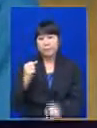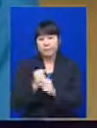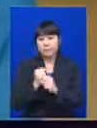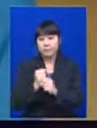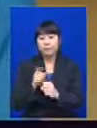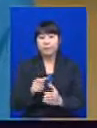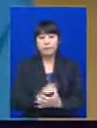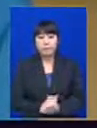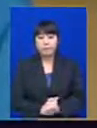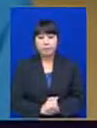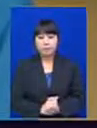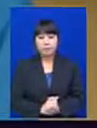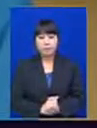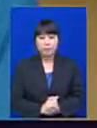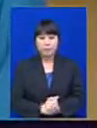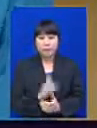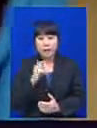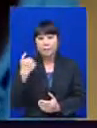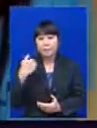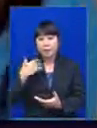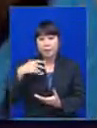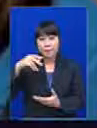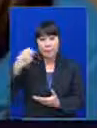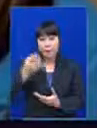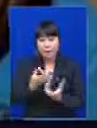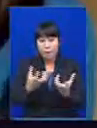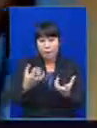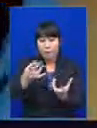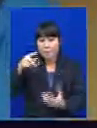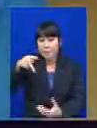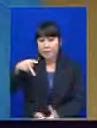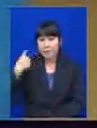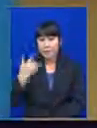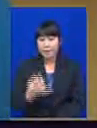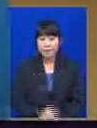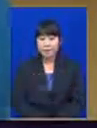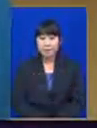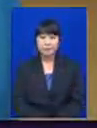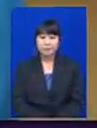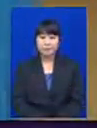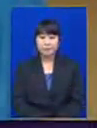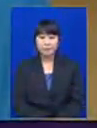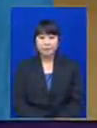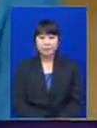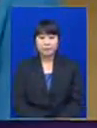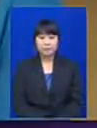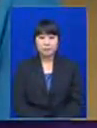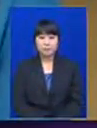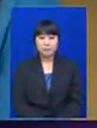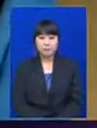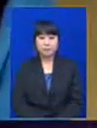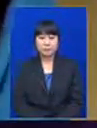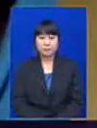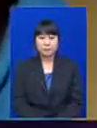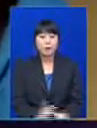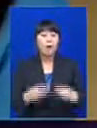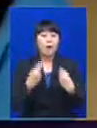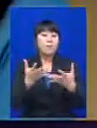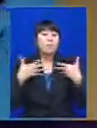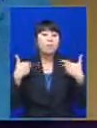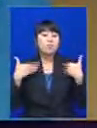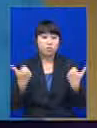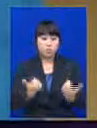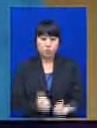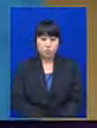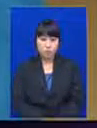อลวันนี้มาขออะไรเป็นพิเศษไหมฮะ นี่เหรออันนี้จะอย่างนี้ขอให้มีความสุข ขอให้มี